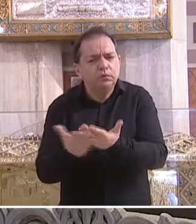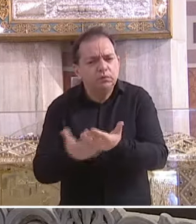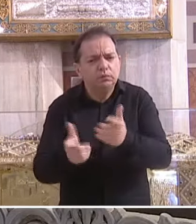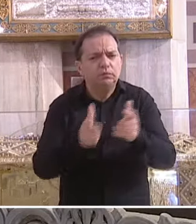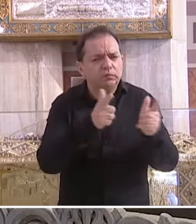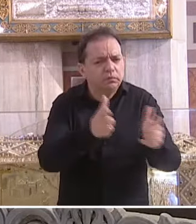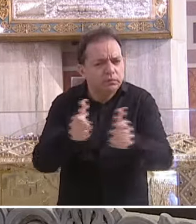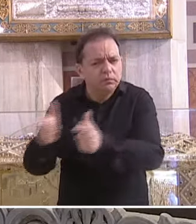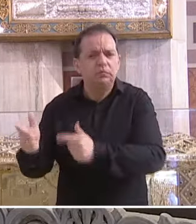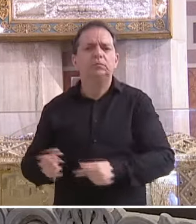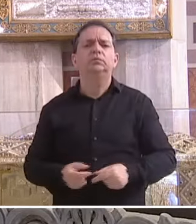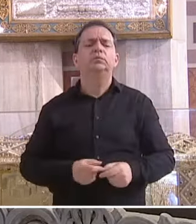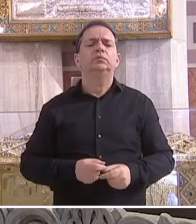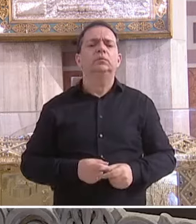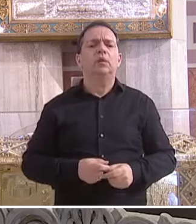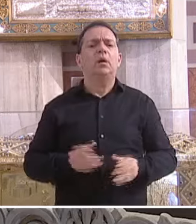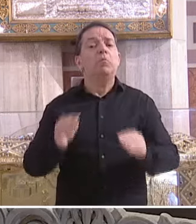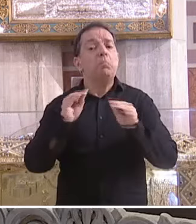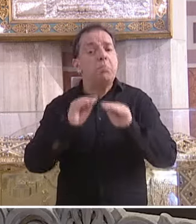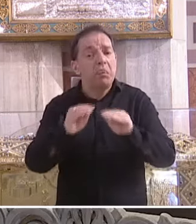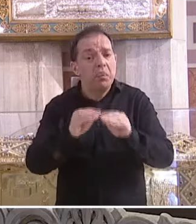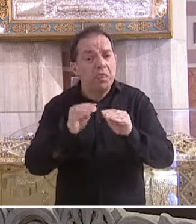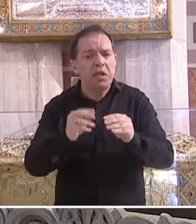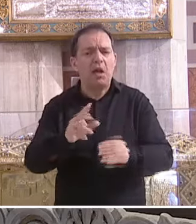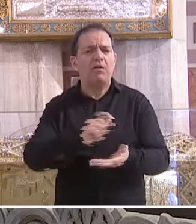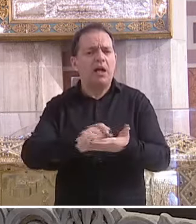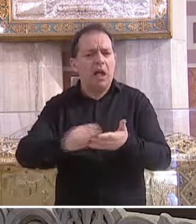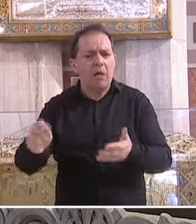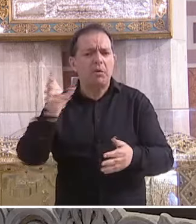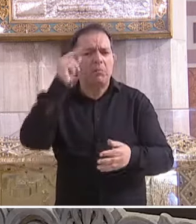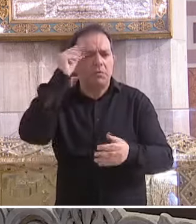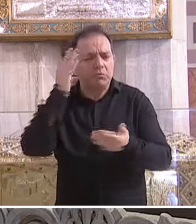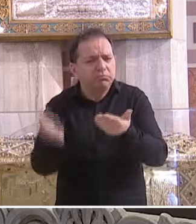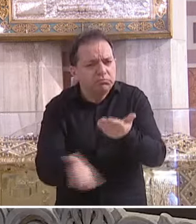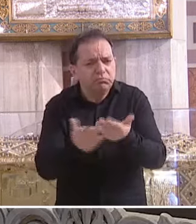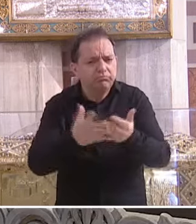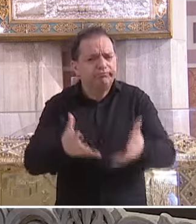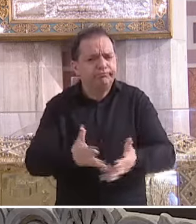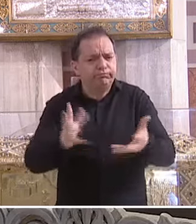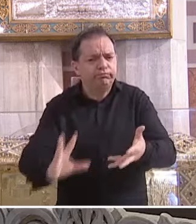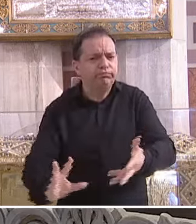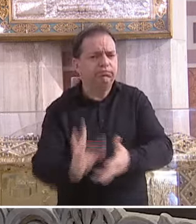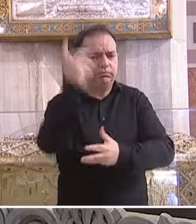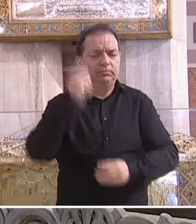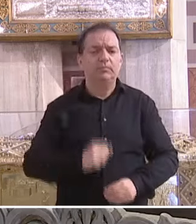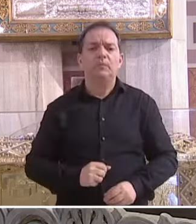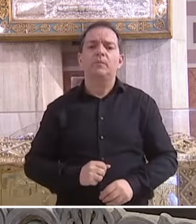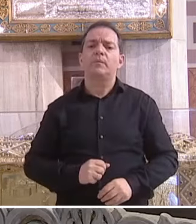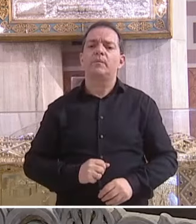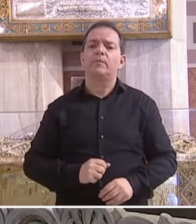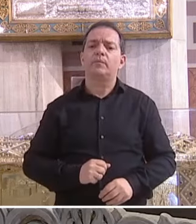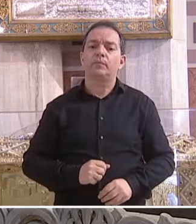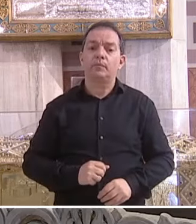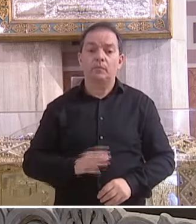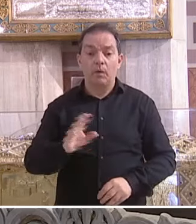ενώ υπεστήριξε την παιδεία και τα γράμματα. Μάλιστα, κατά την διάρκεια της